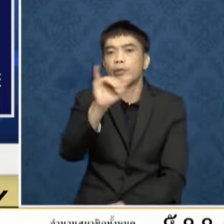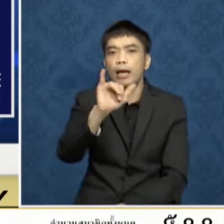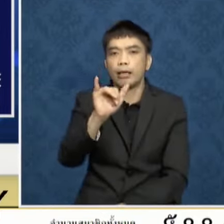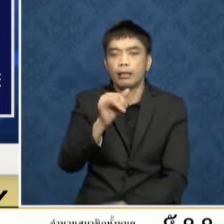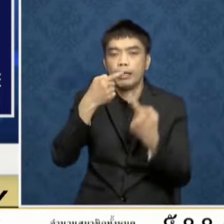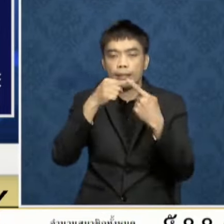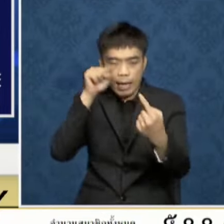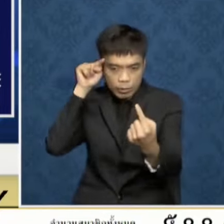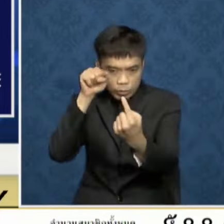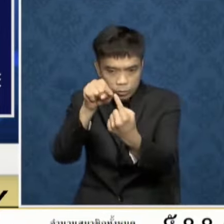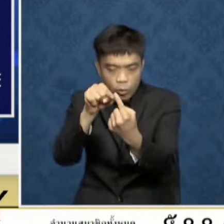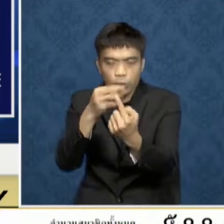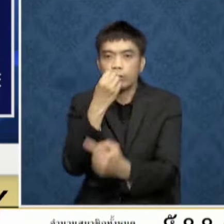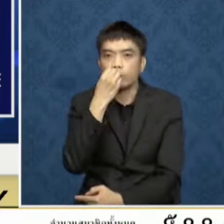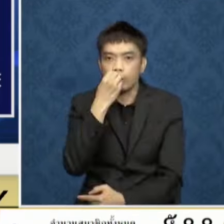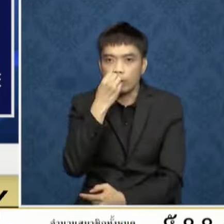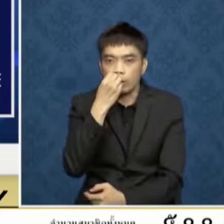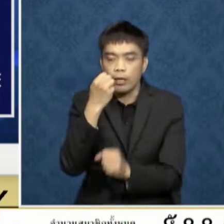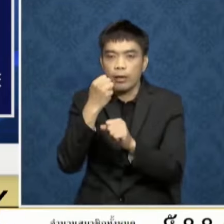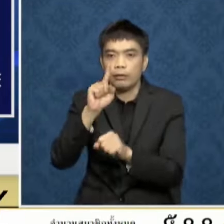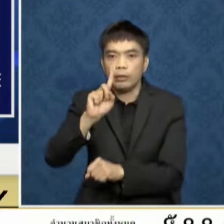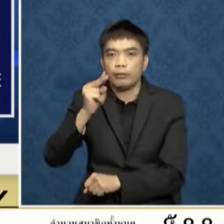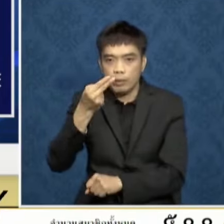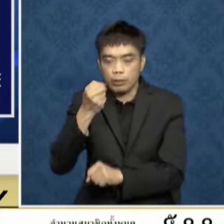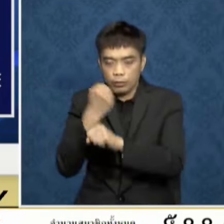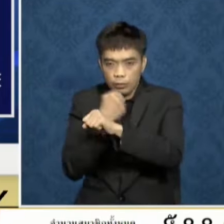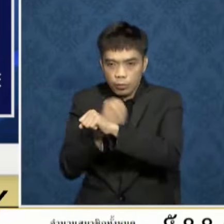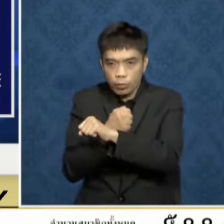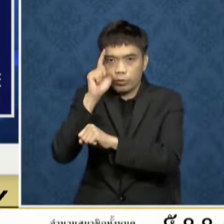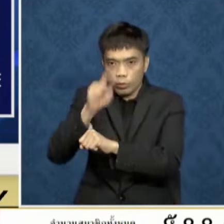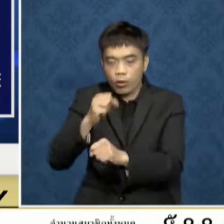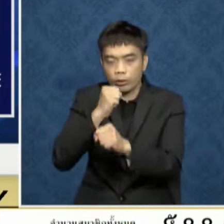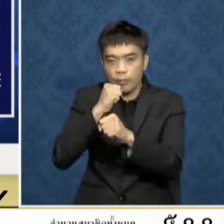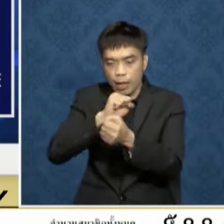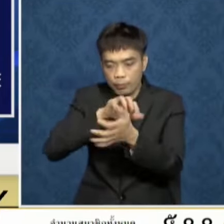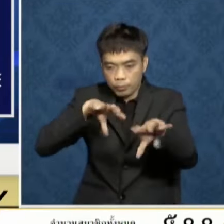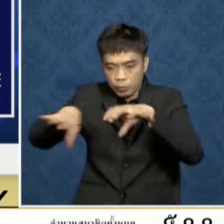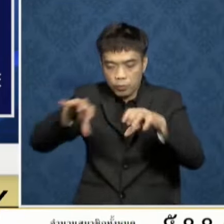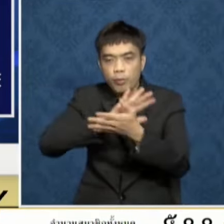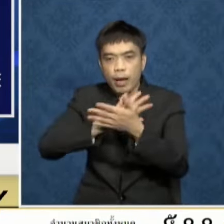อาหารอยู่ที่10,000คนแต่ต้องพัฒนาได้ภายใน 30กันยายน 2567